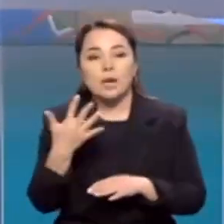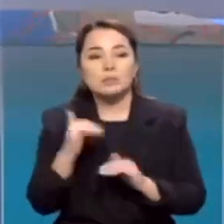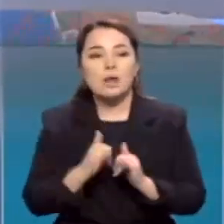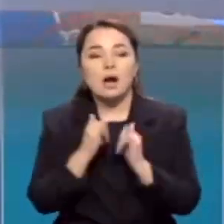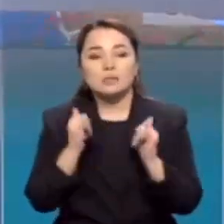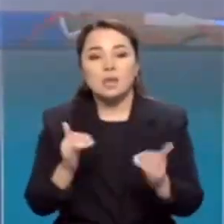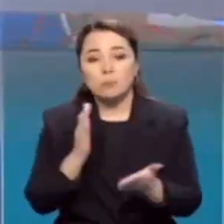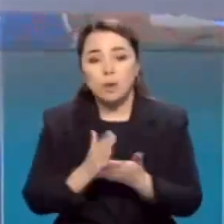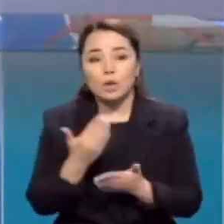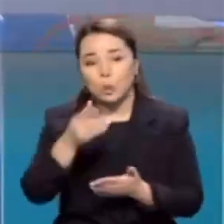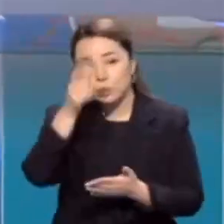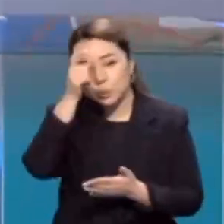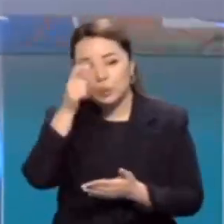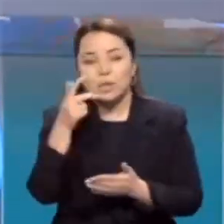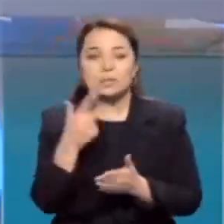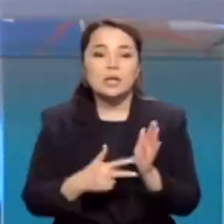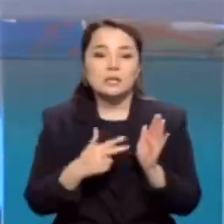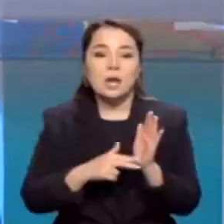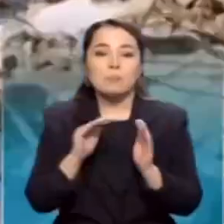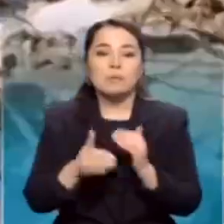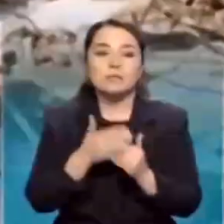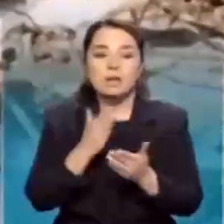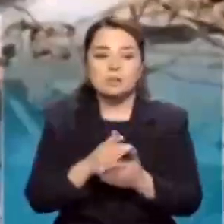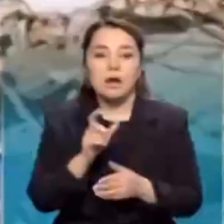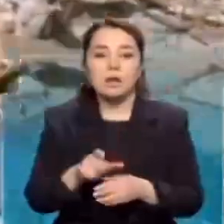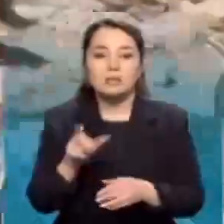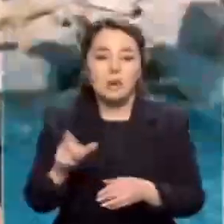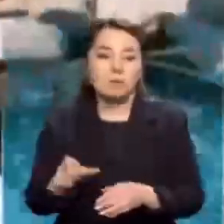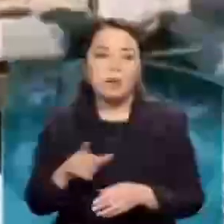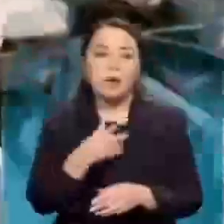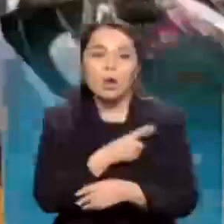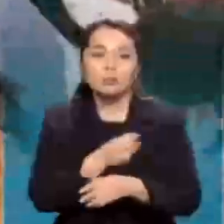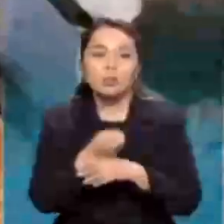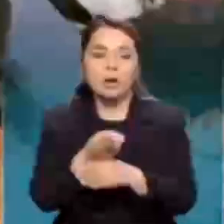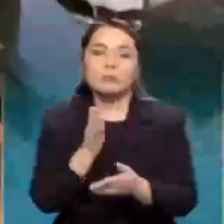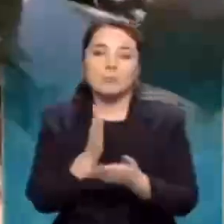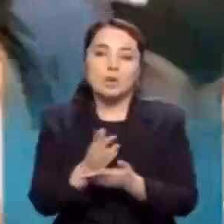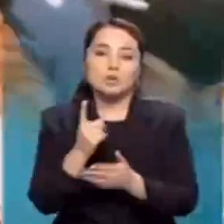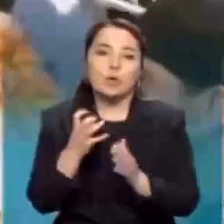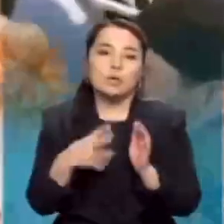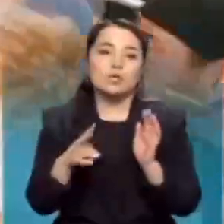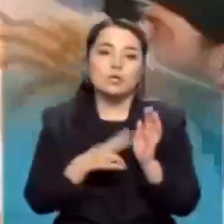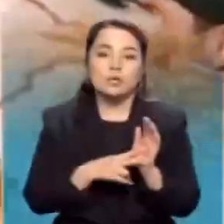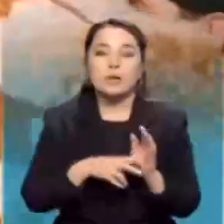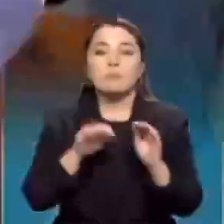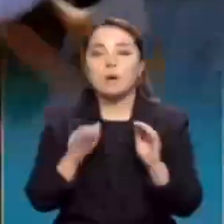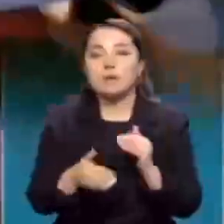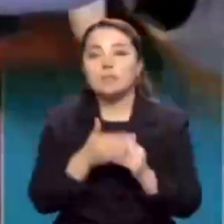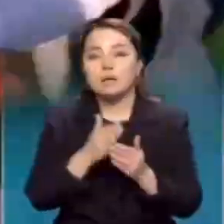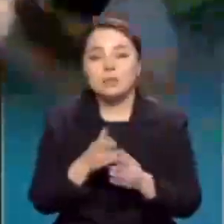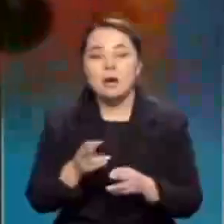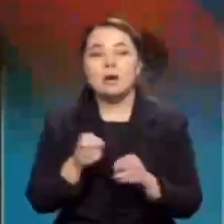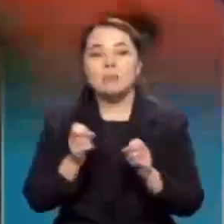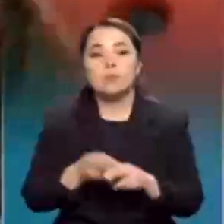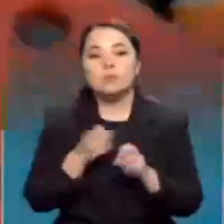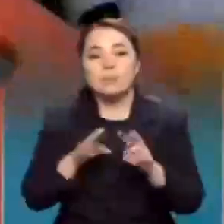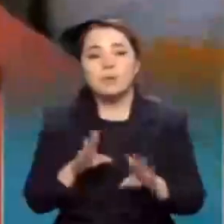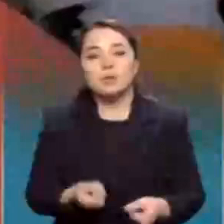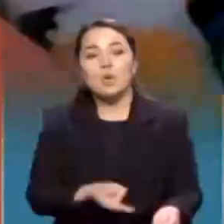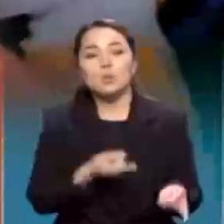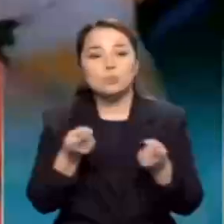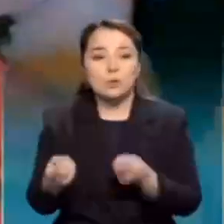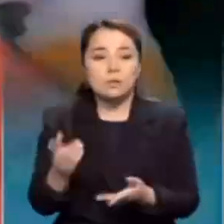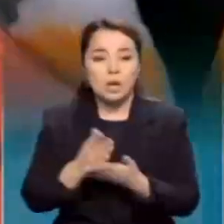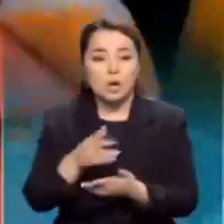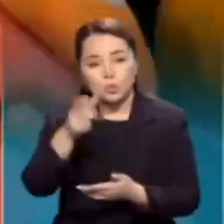мыңнан асты. Түркияда 80 мыңнан астам адам ауруханада жатыр. 147 мыңдай адам апат аймағынан қауіпсіз жерге көшірілген.